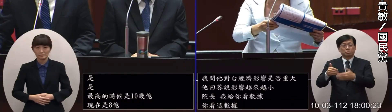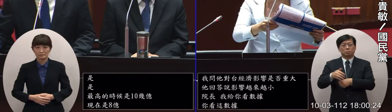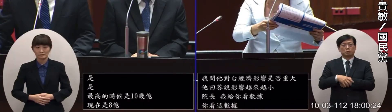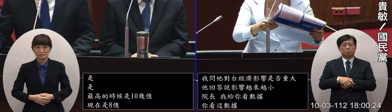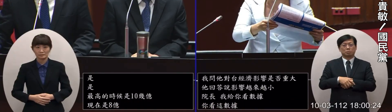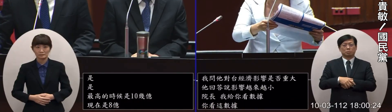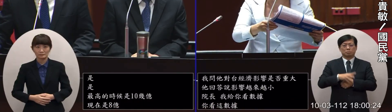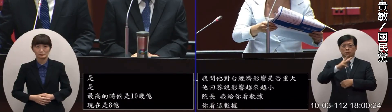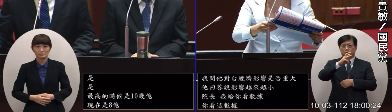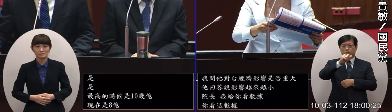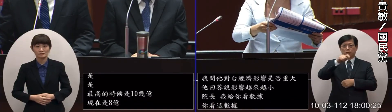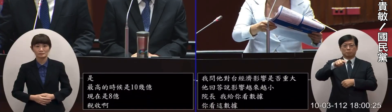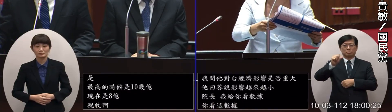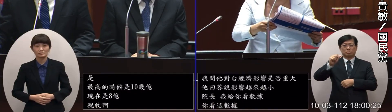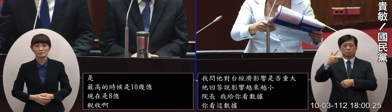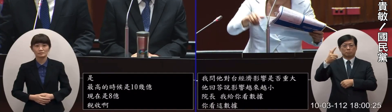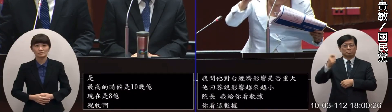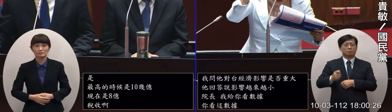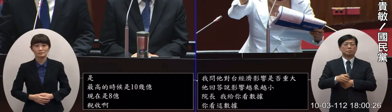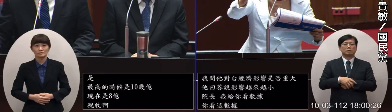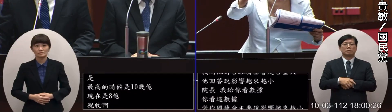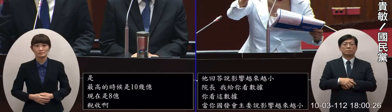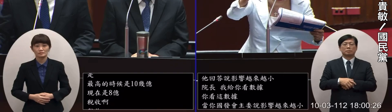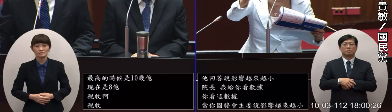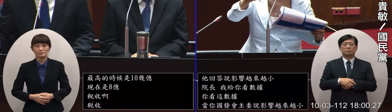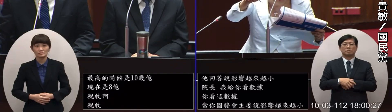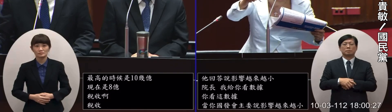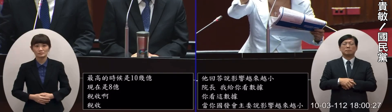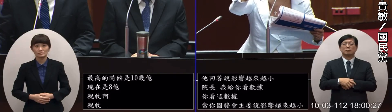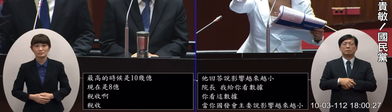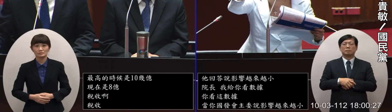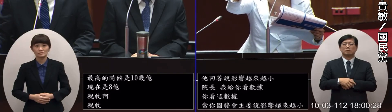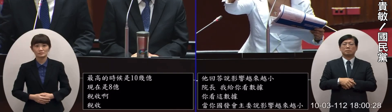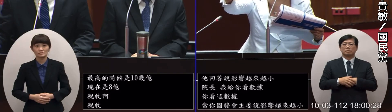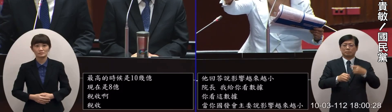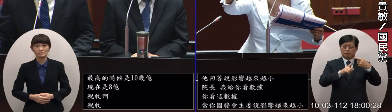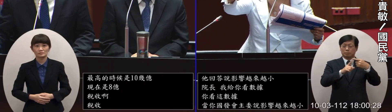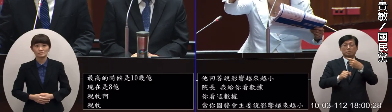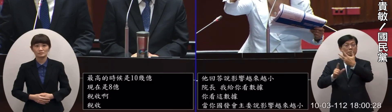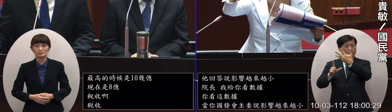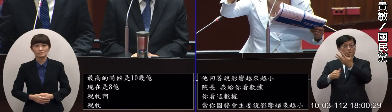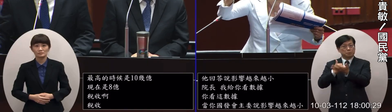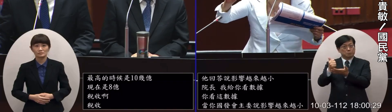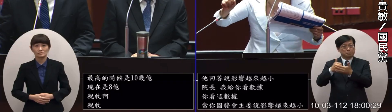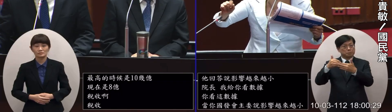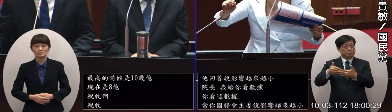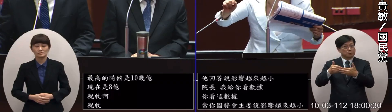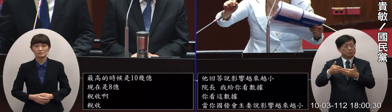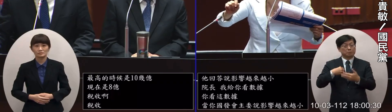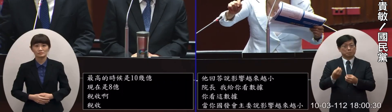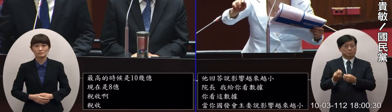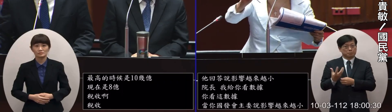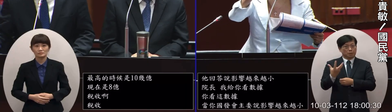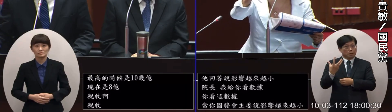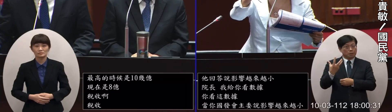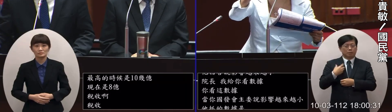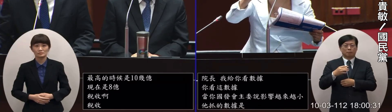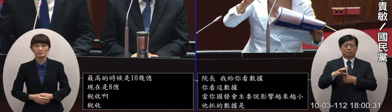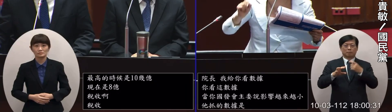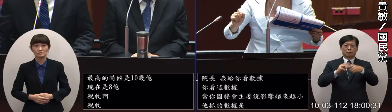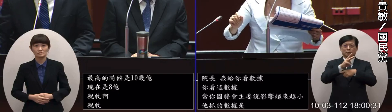呢是35.57，然后呢，我们看到一月到八月出口中国大陆的比重呢变